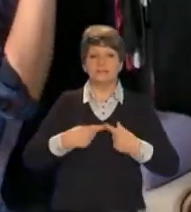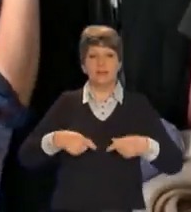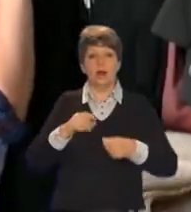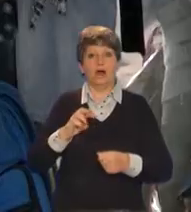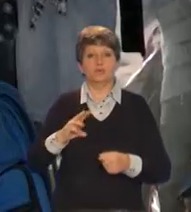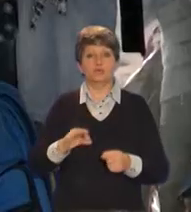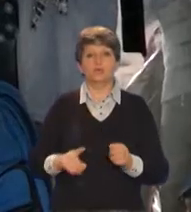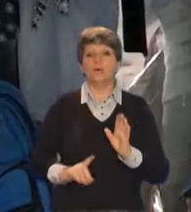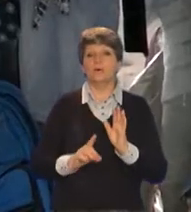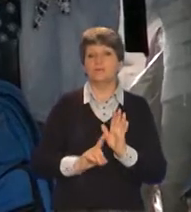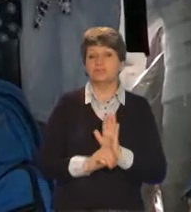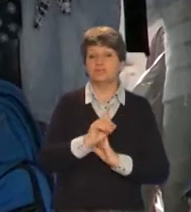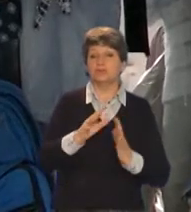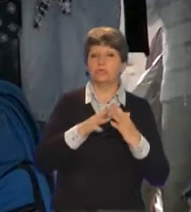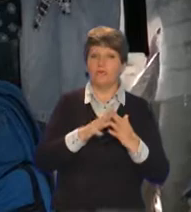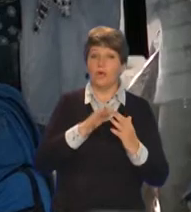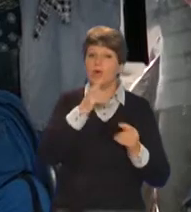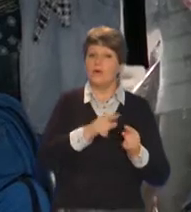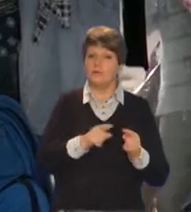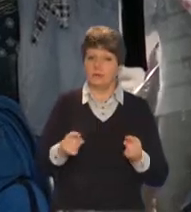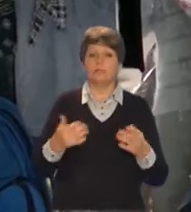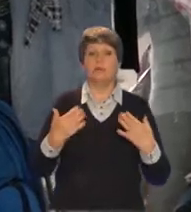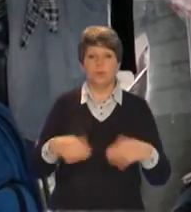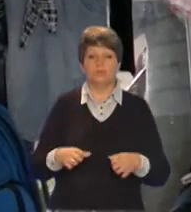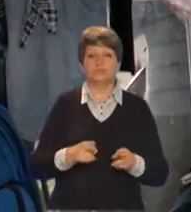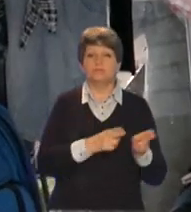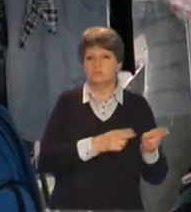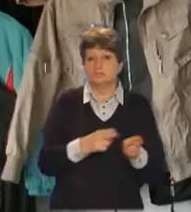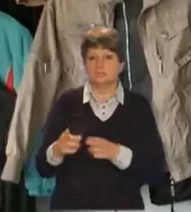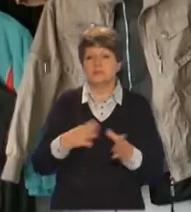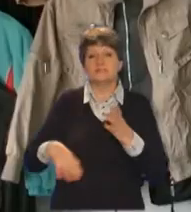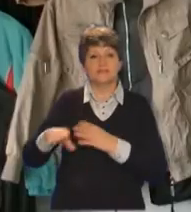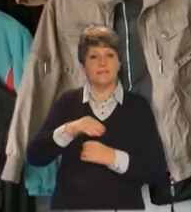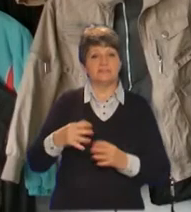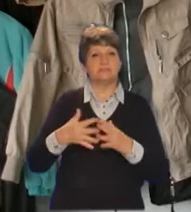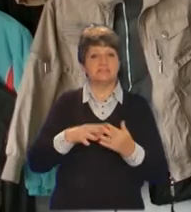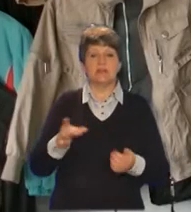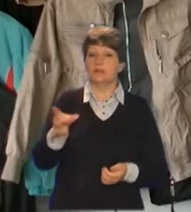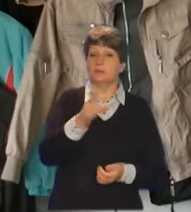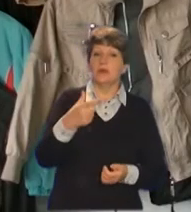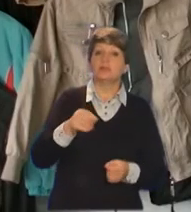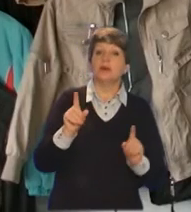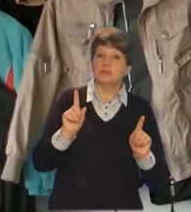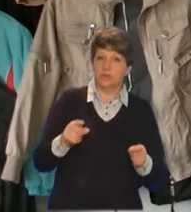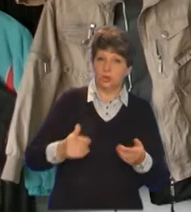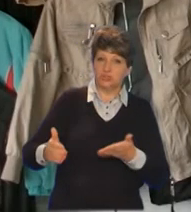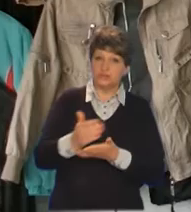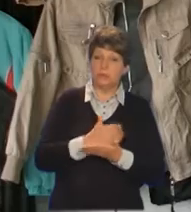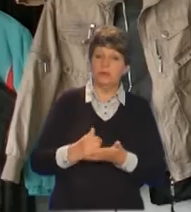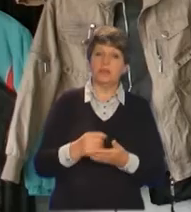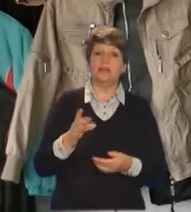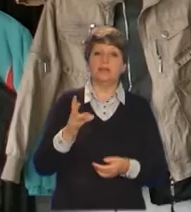АТО від початку війни на сході України. За час АТО налагодили співпрацю майже з усіма селами району, де також збирали для